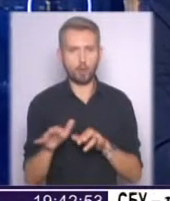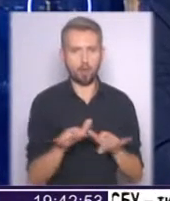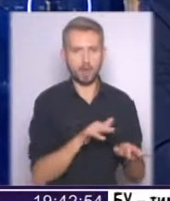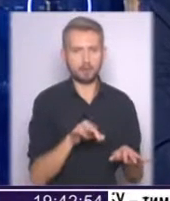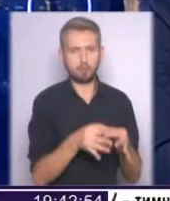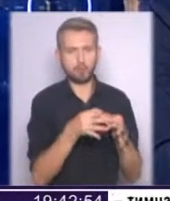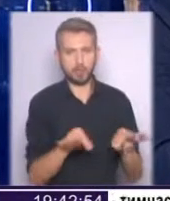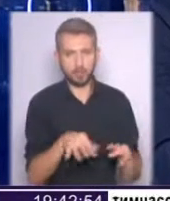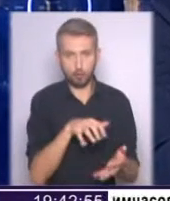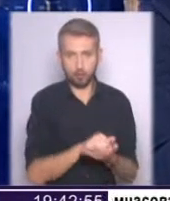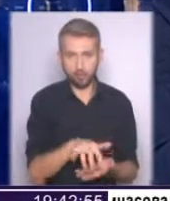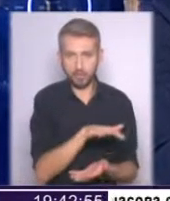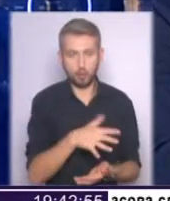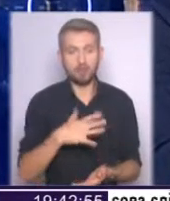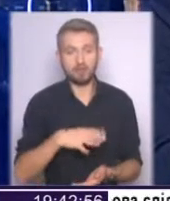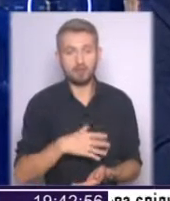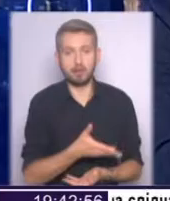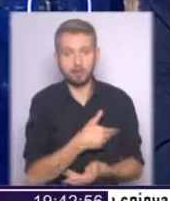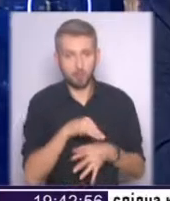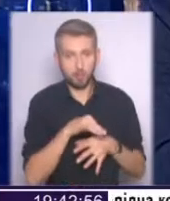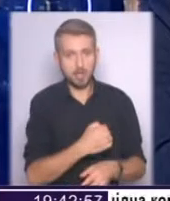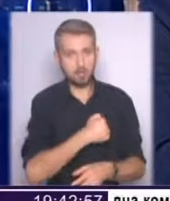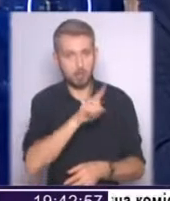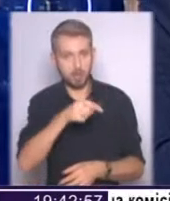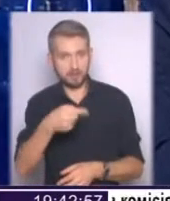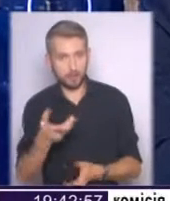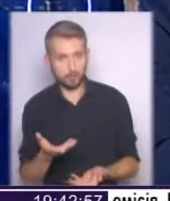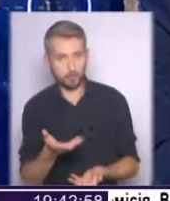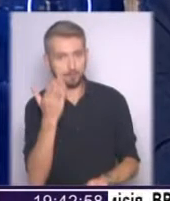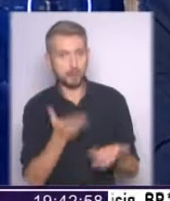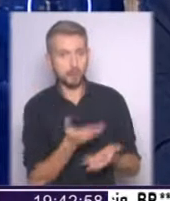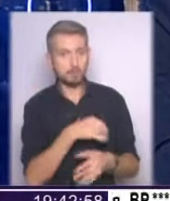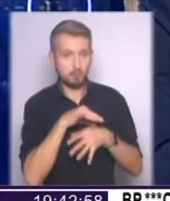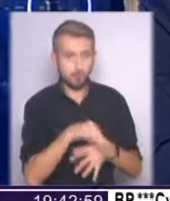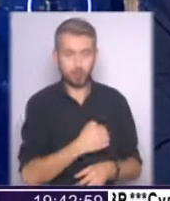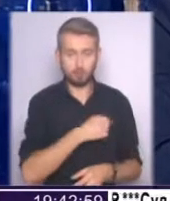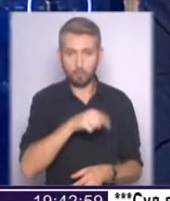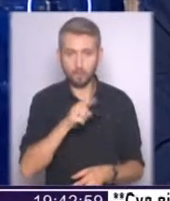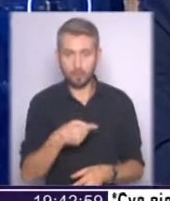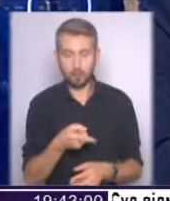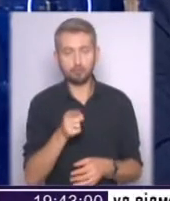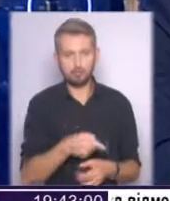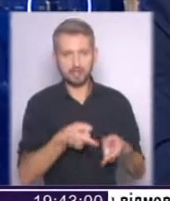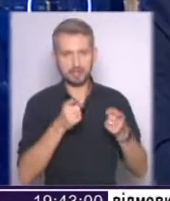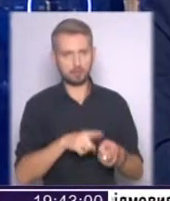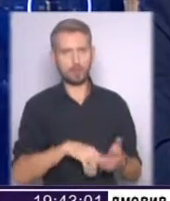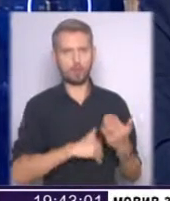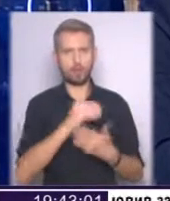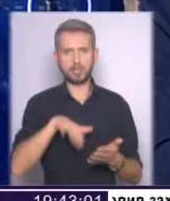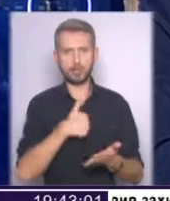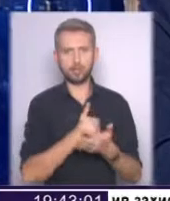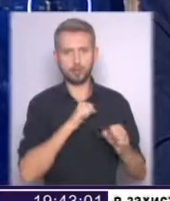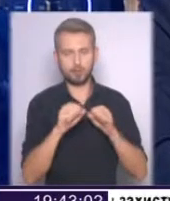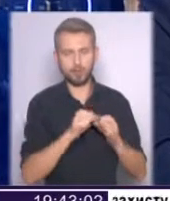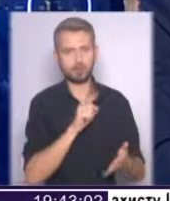звільненню окупованих територій, для чого нам тоді проводити мобілізацію? Або якщо ми проводимо мобілізацію, то тоді дійсно Верховний Головнокомандувач